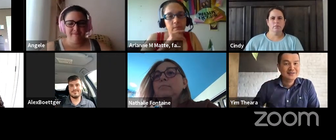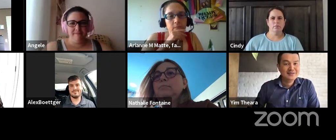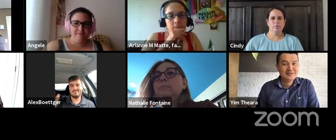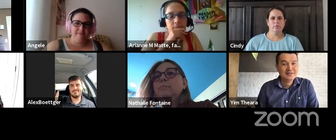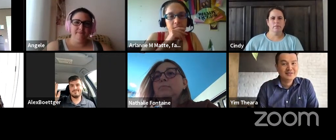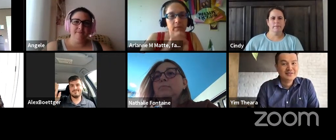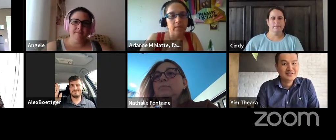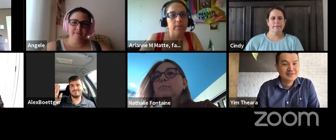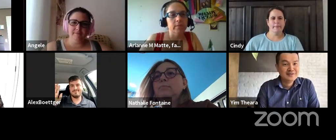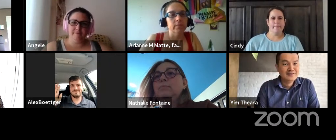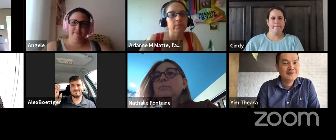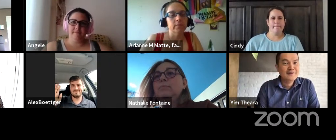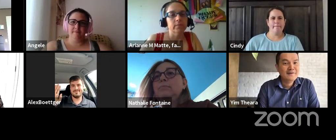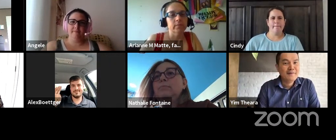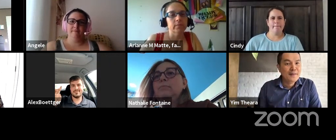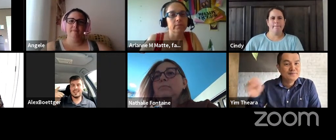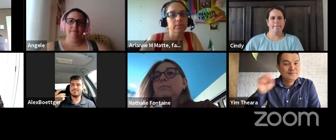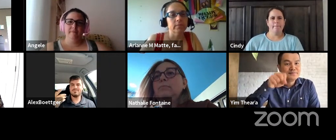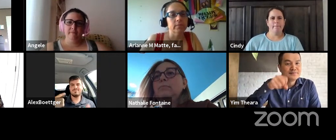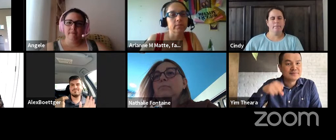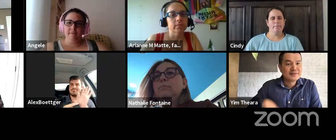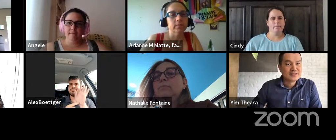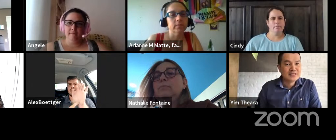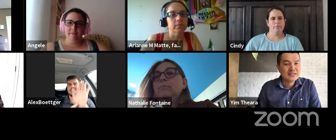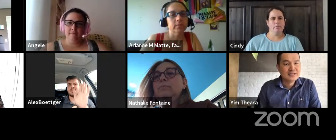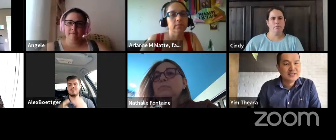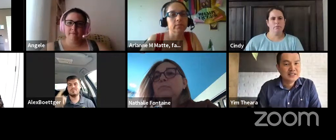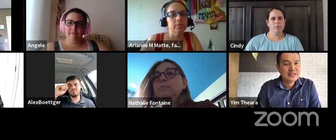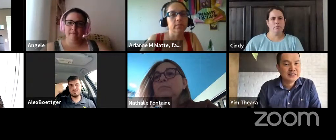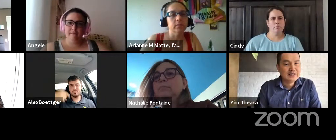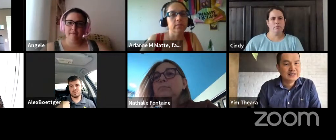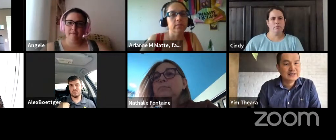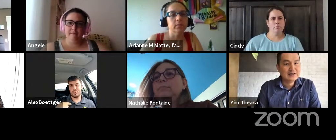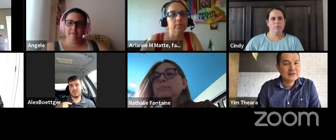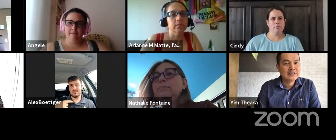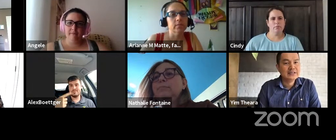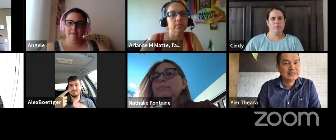questions? Alex, tu avais une question?